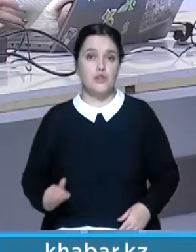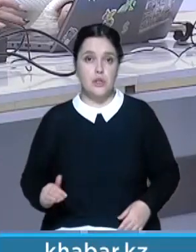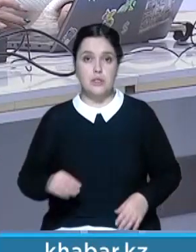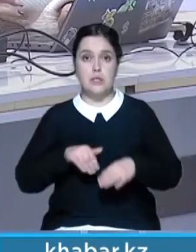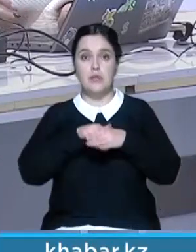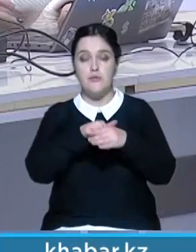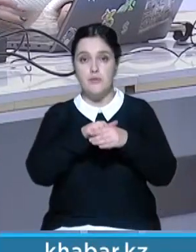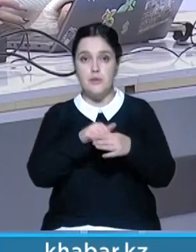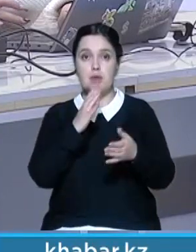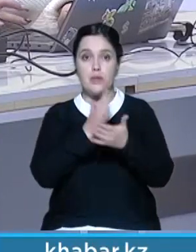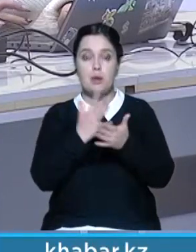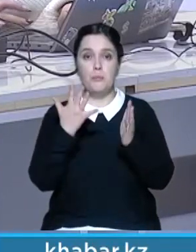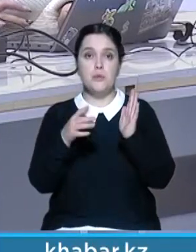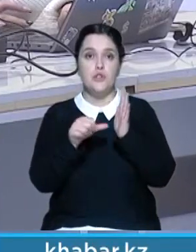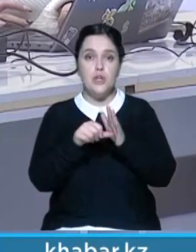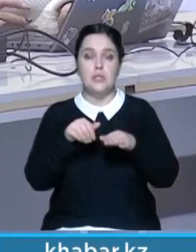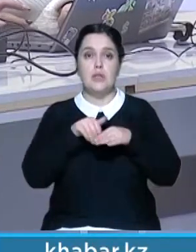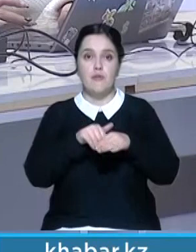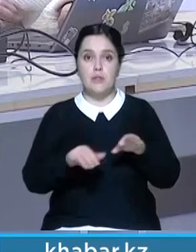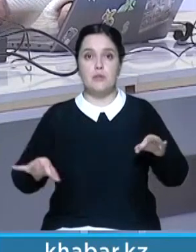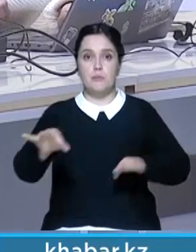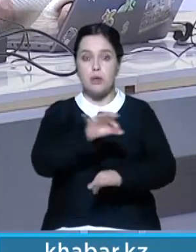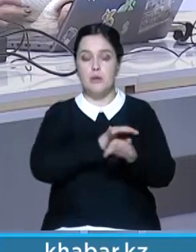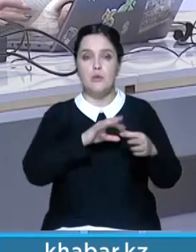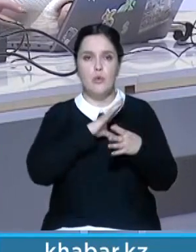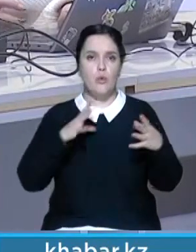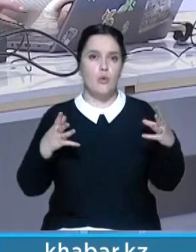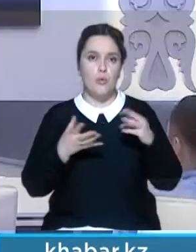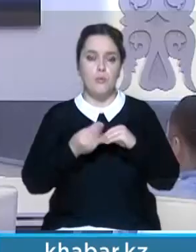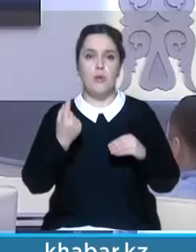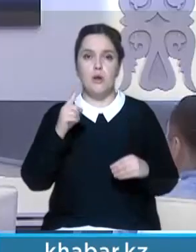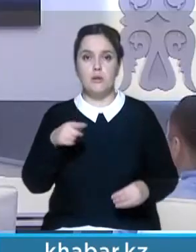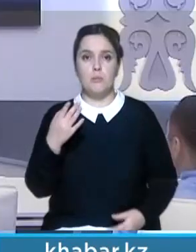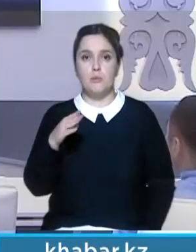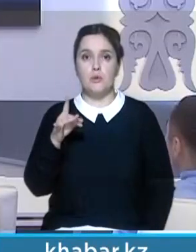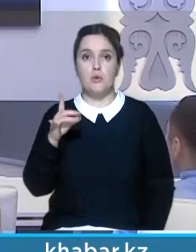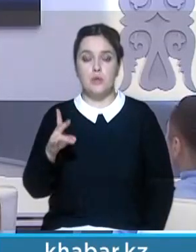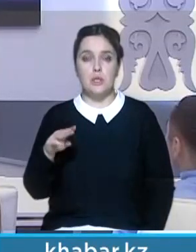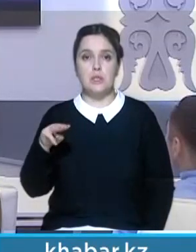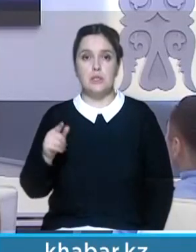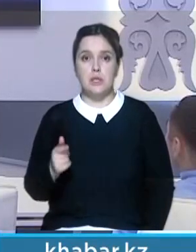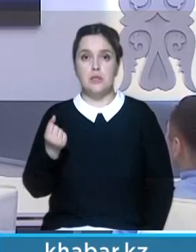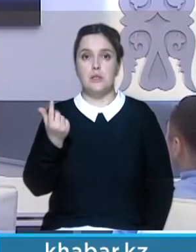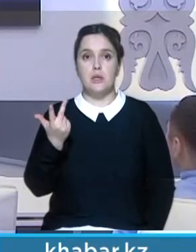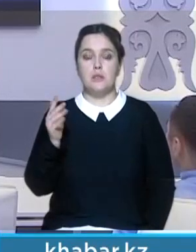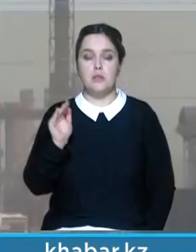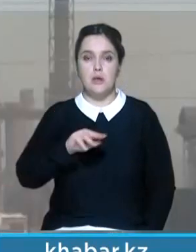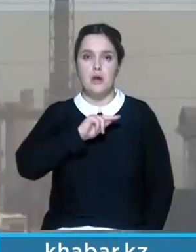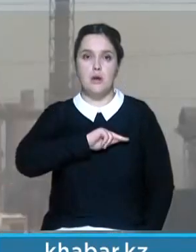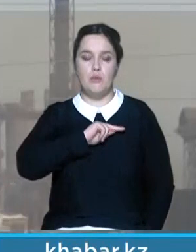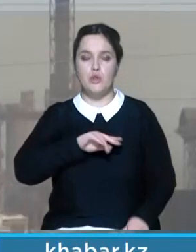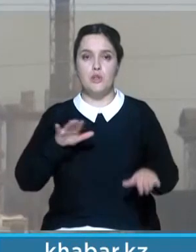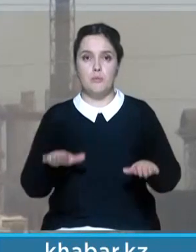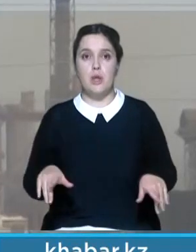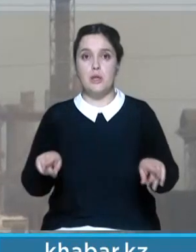пул из 56 инвестпроектов с общим объемом инвестиций 1,5 триллиона тенге, созданием более 13 тысяч рабочих мест.